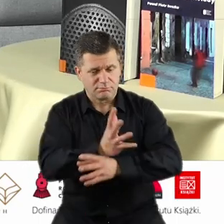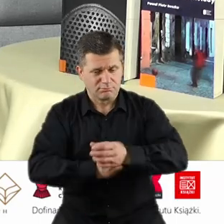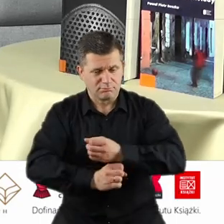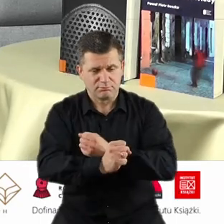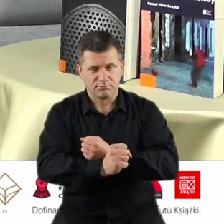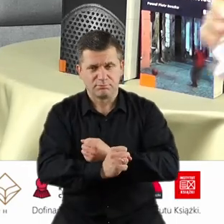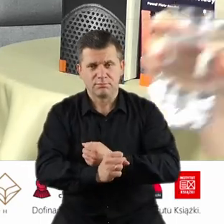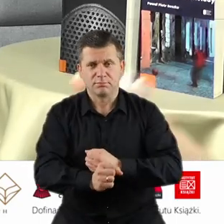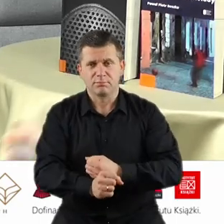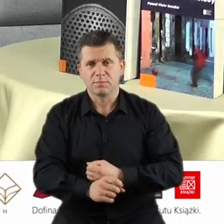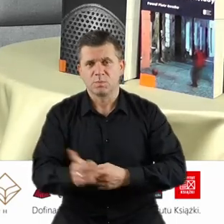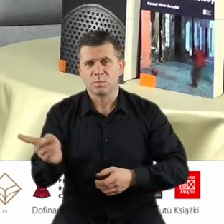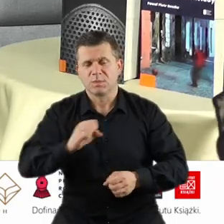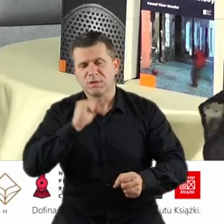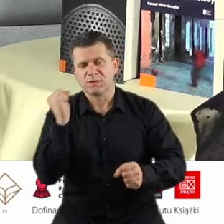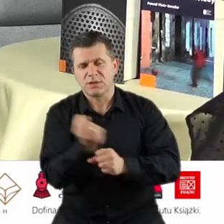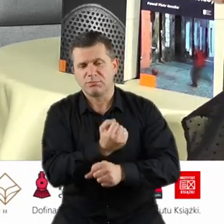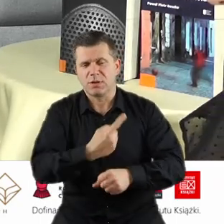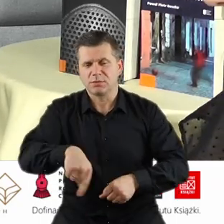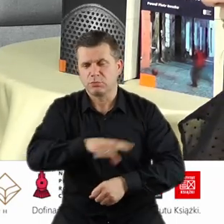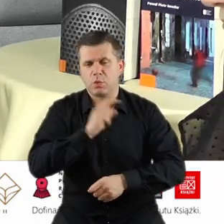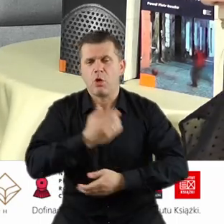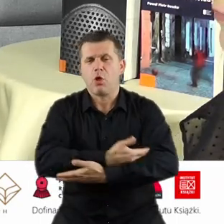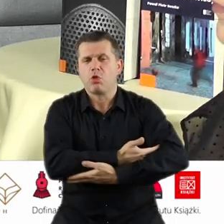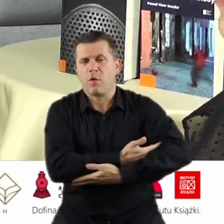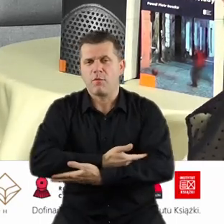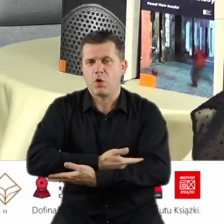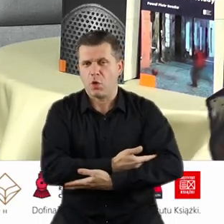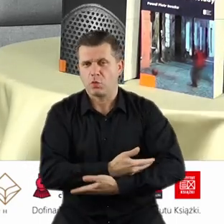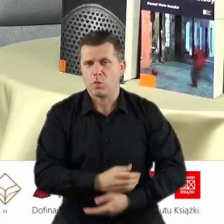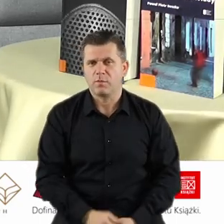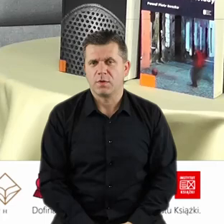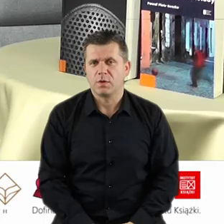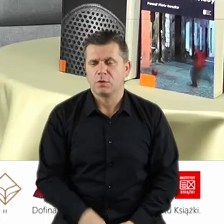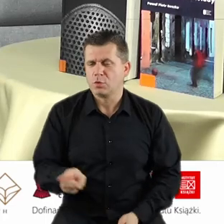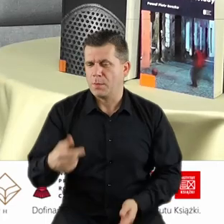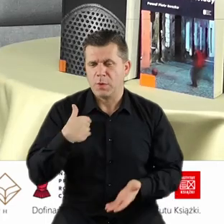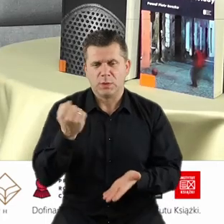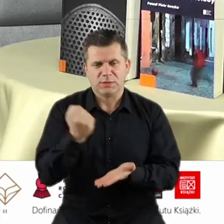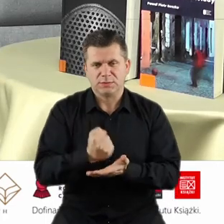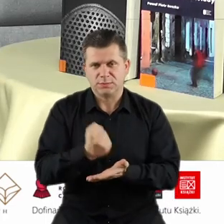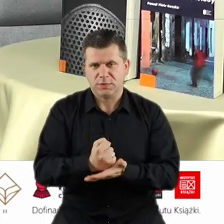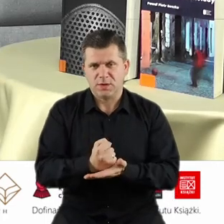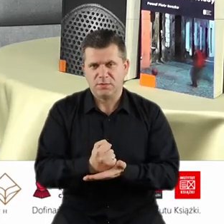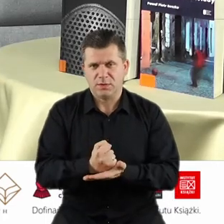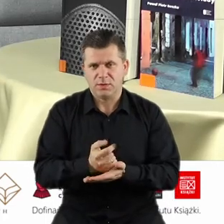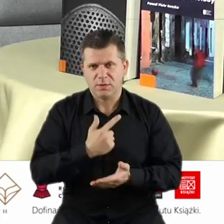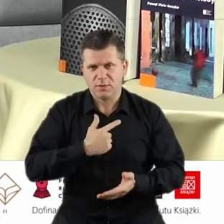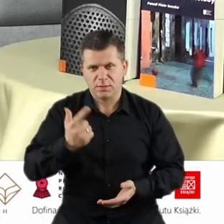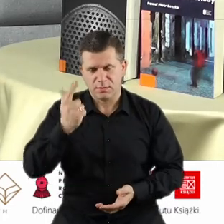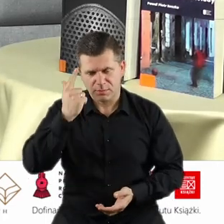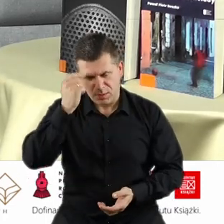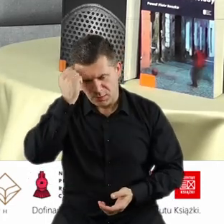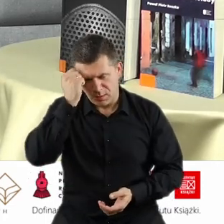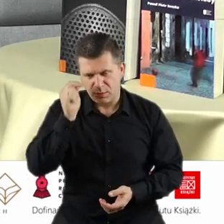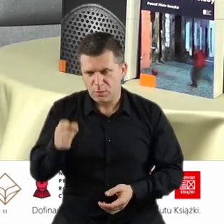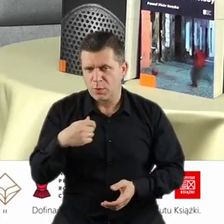odsiaduje karę pozbawienia wolności za zabójstwa noworodków. To była taka sprawa, która. Jeszcze powiem o tym, jeżeli pani pozwoli, bo to